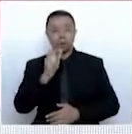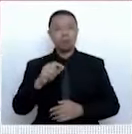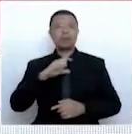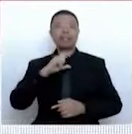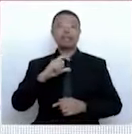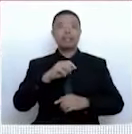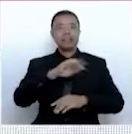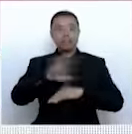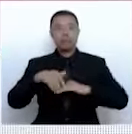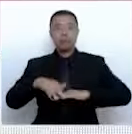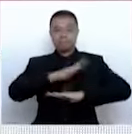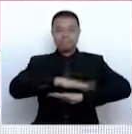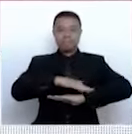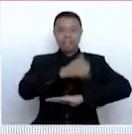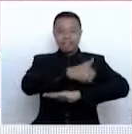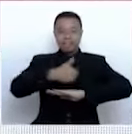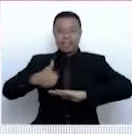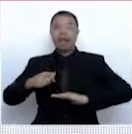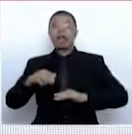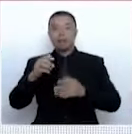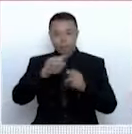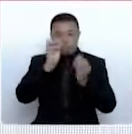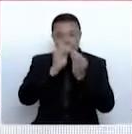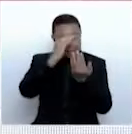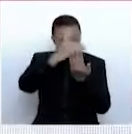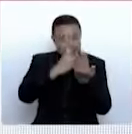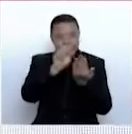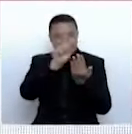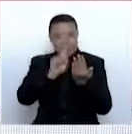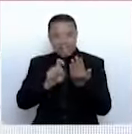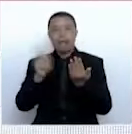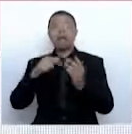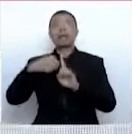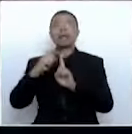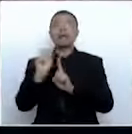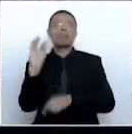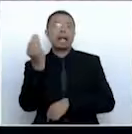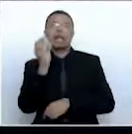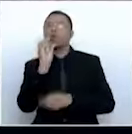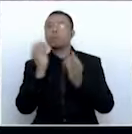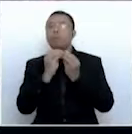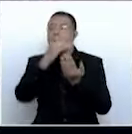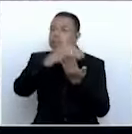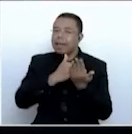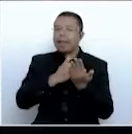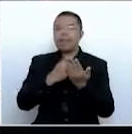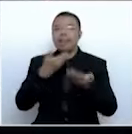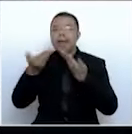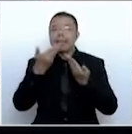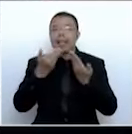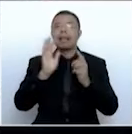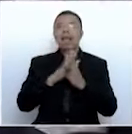panelis yang telah membantu KPU Provinsi DKI Jakarta untuk menyusun pertanyaan yang